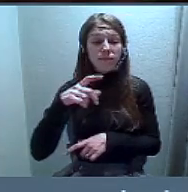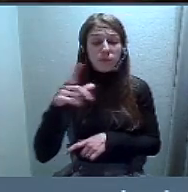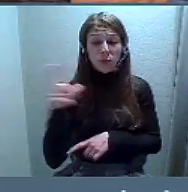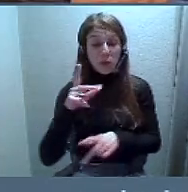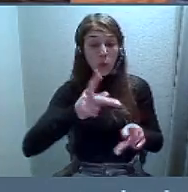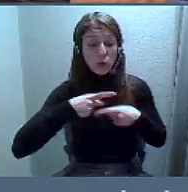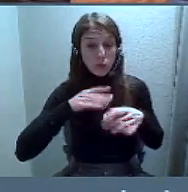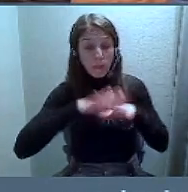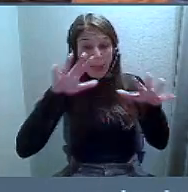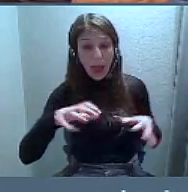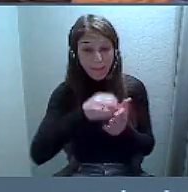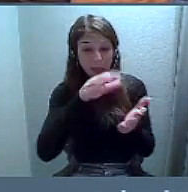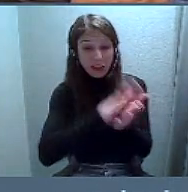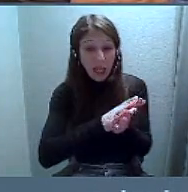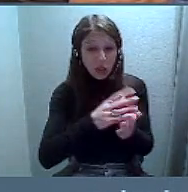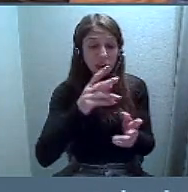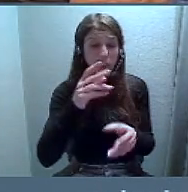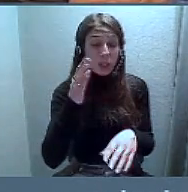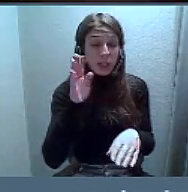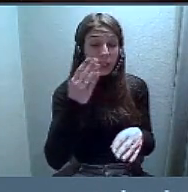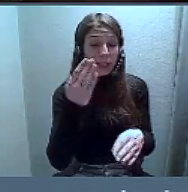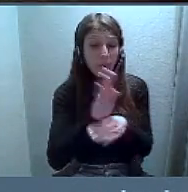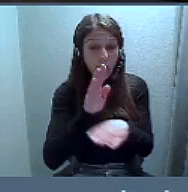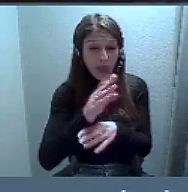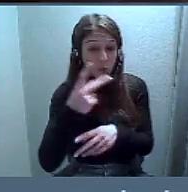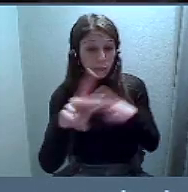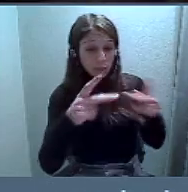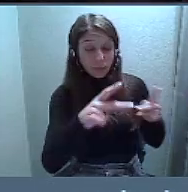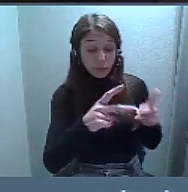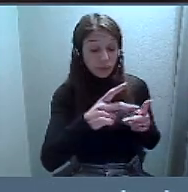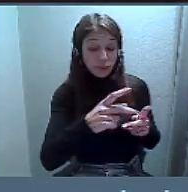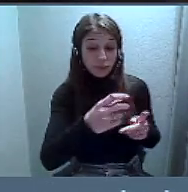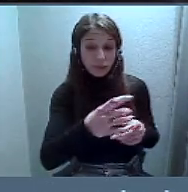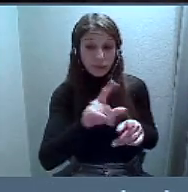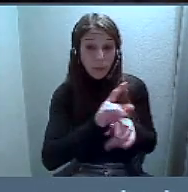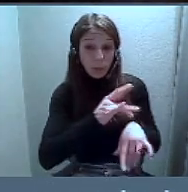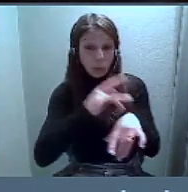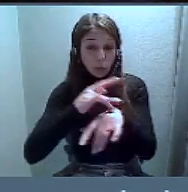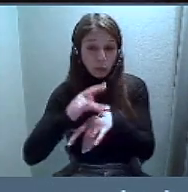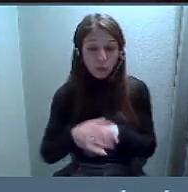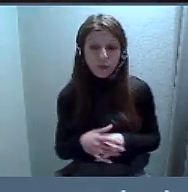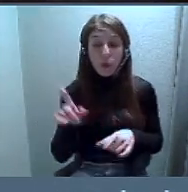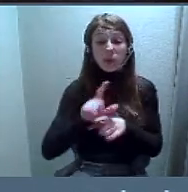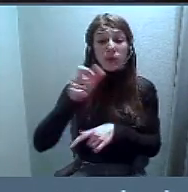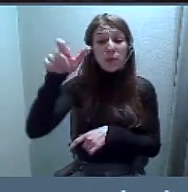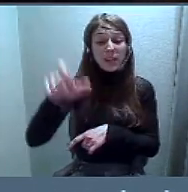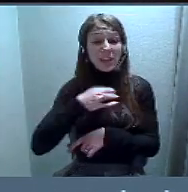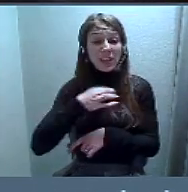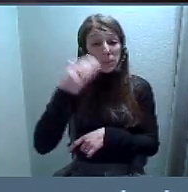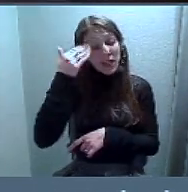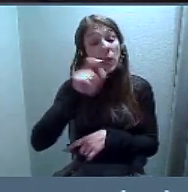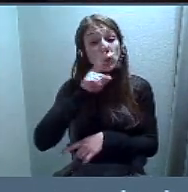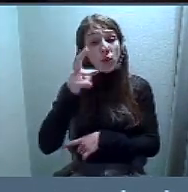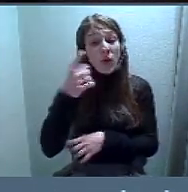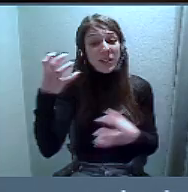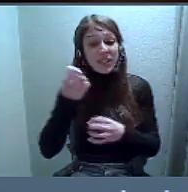phénoménal, de gens qui nous ont dit que ça les avait touchés, qu'on porte ce regard. Quelqu'un nous a dit un jour, si vous aviez voulu faire un film militant, vous n'auriez